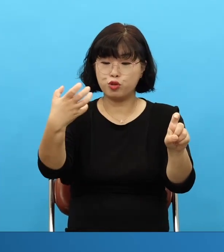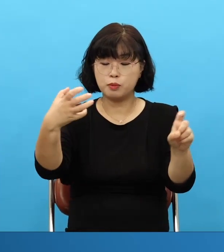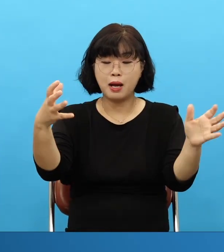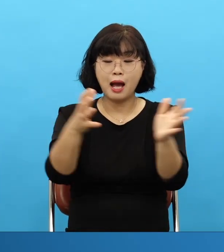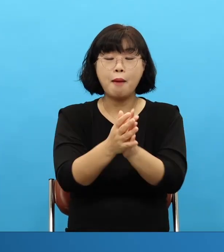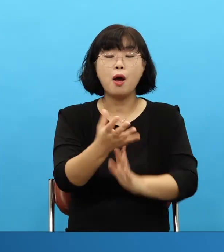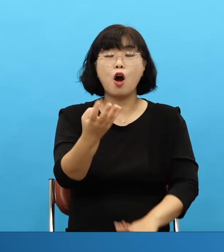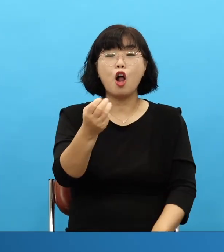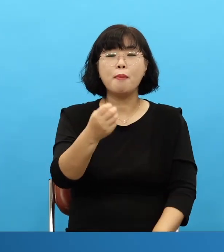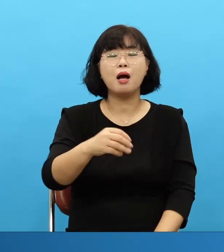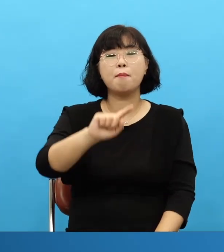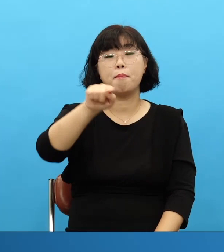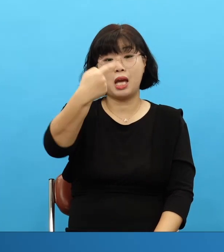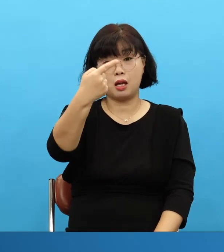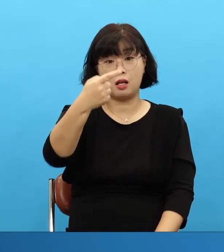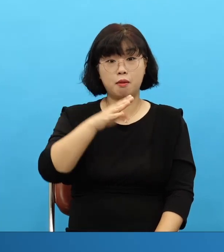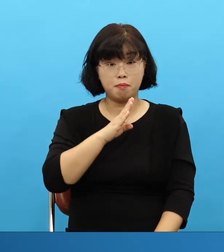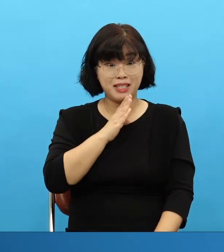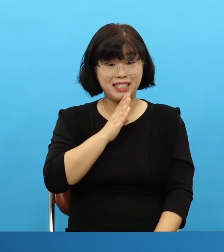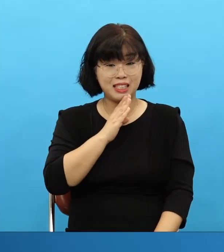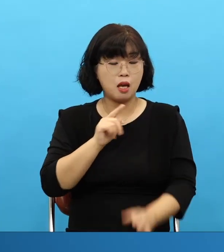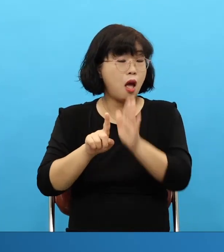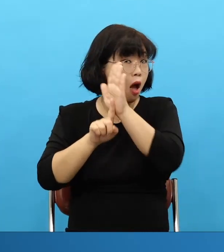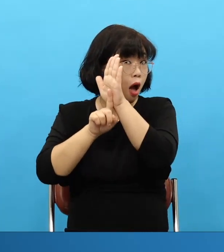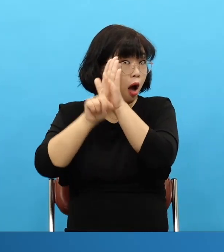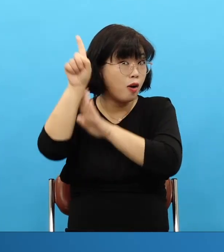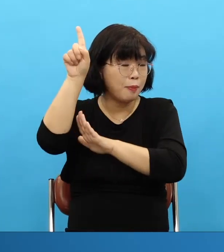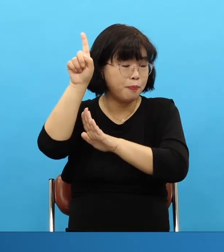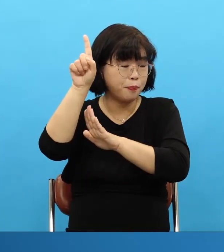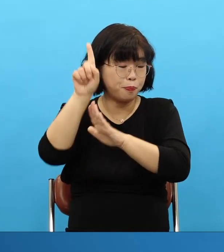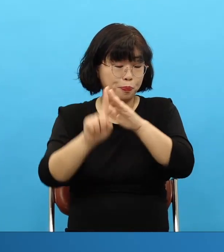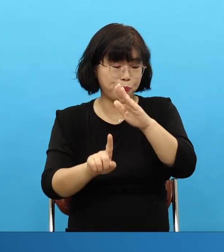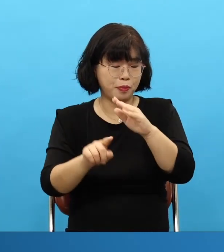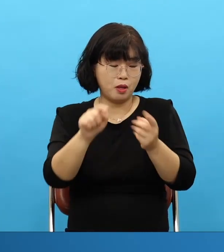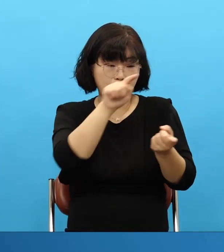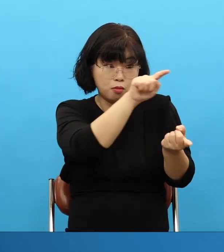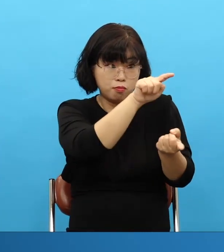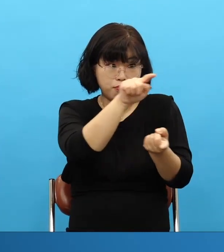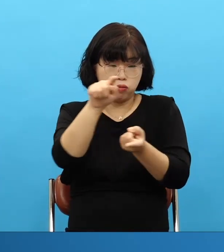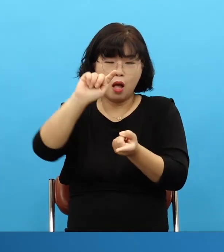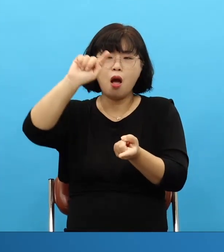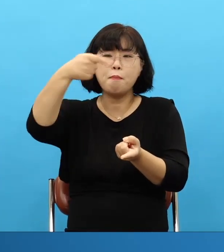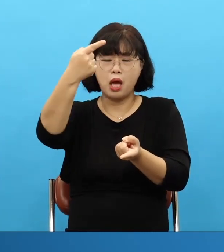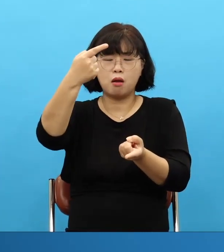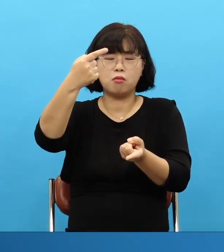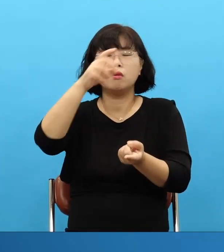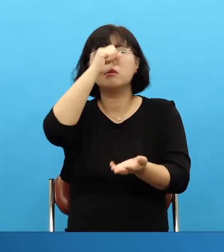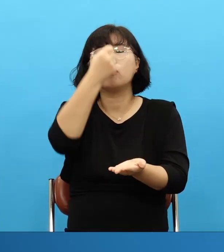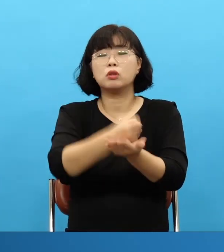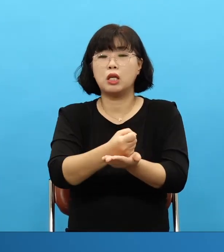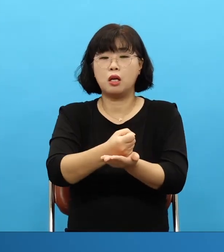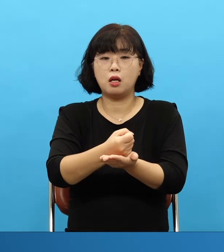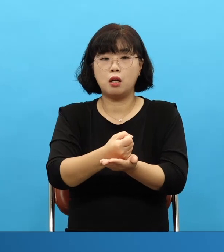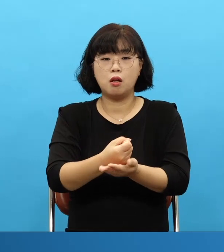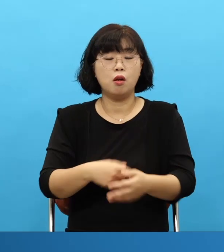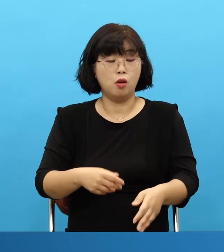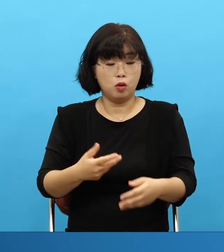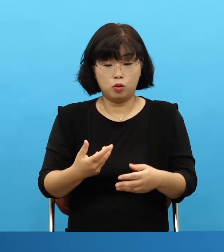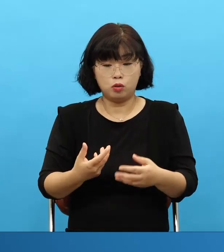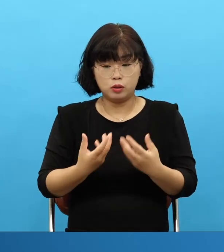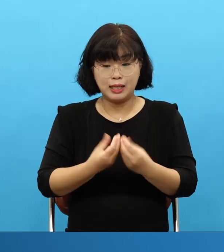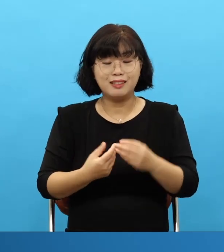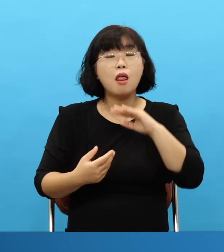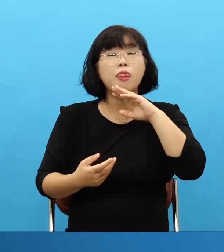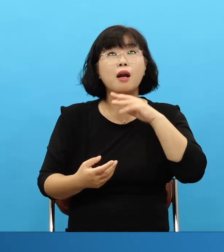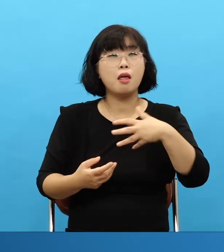high blood pressure would be plus 90, so about 우리 100. 80 된 어른들은요. 높은 혈압이 170 나와야 돼요. And so if you're 80 years old, a very